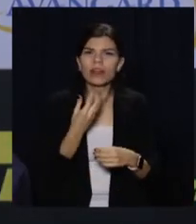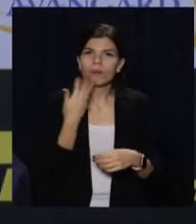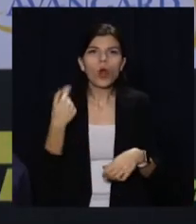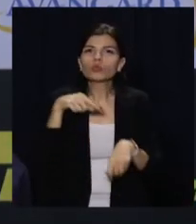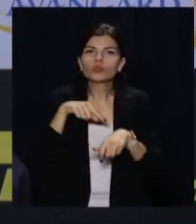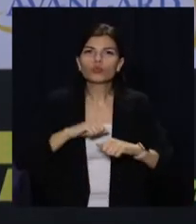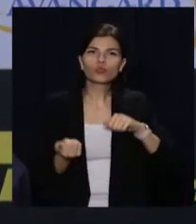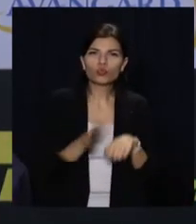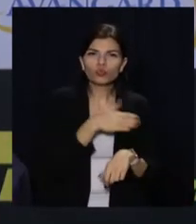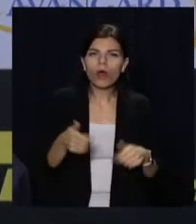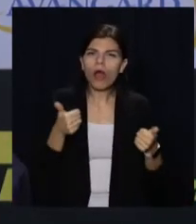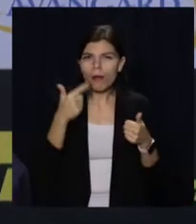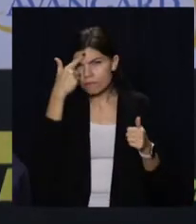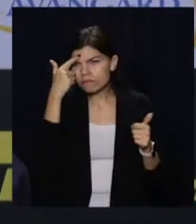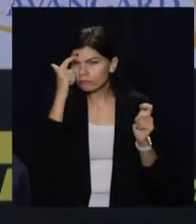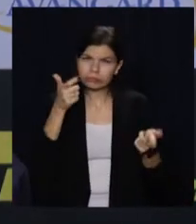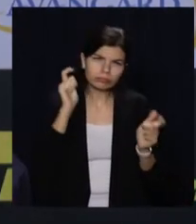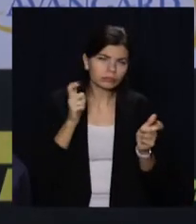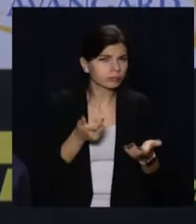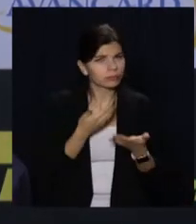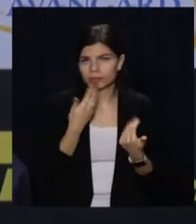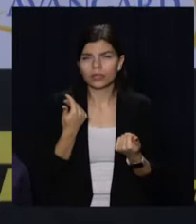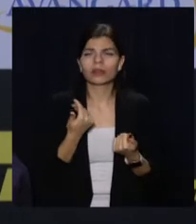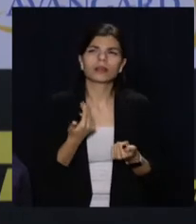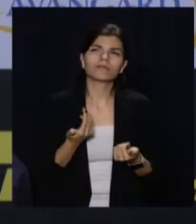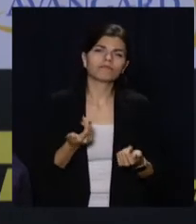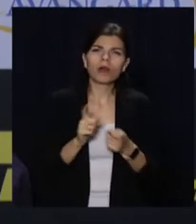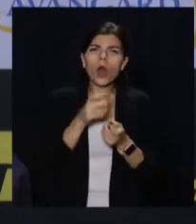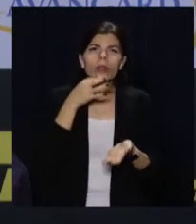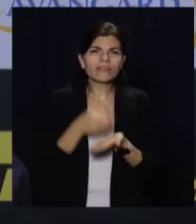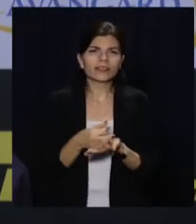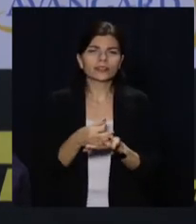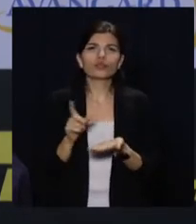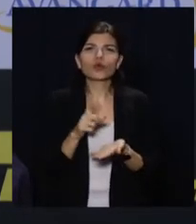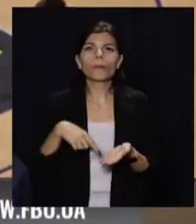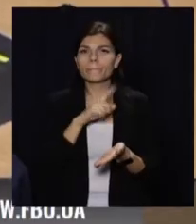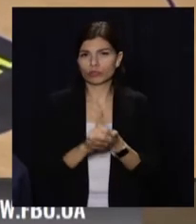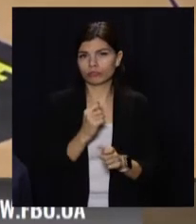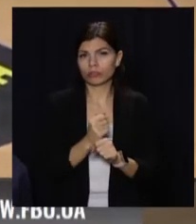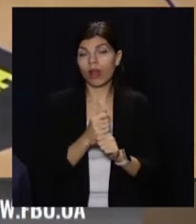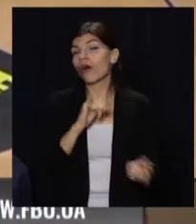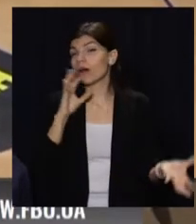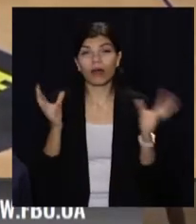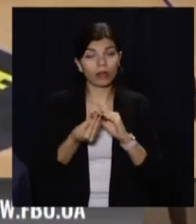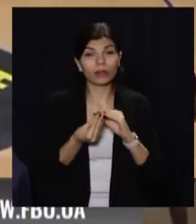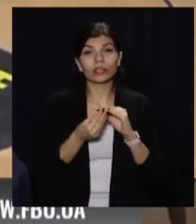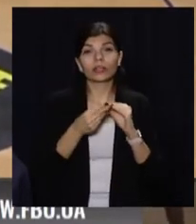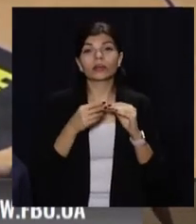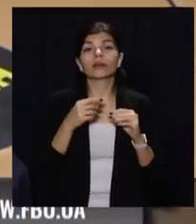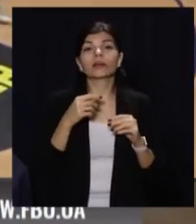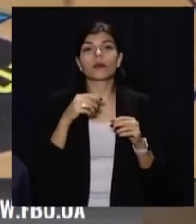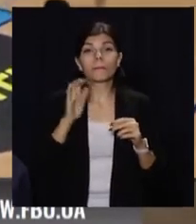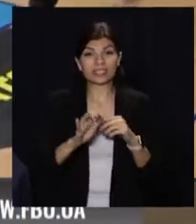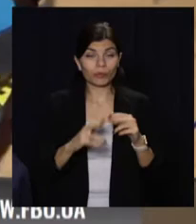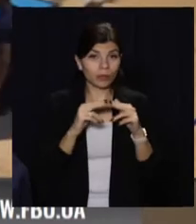друга. Вот, и нету самое такое ответственности, то, что мы должны делать. В заключній чверті дніпровські